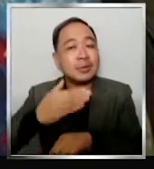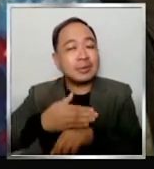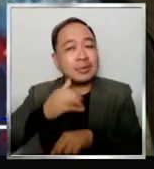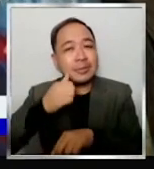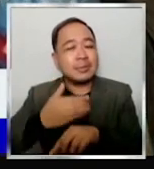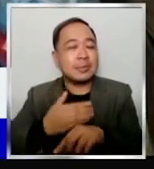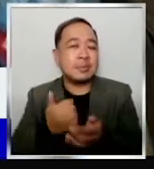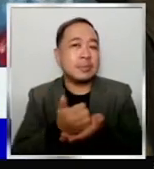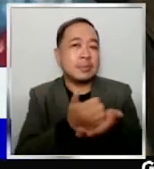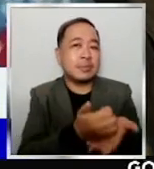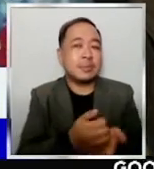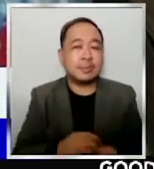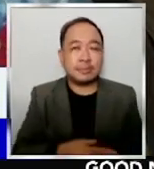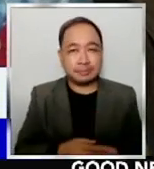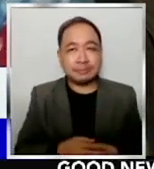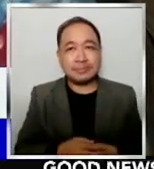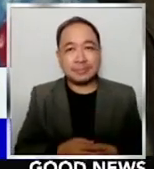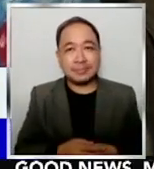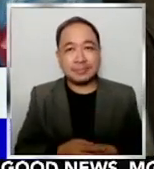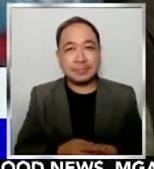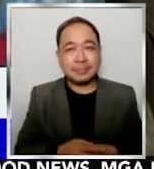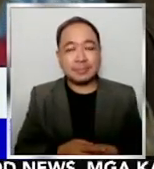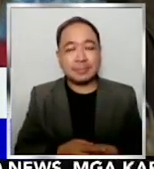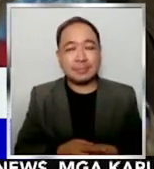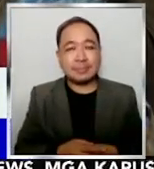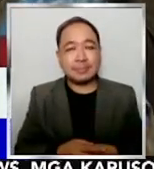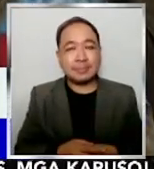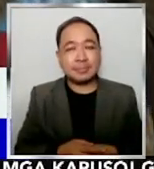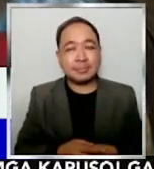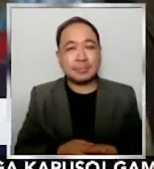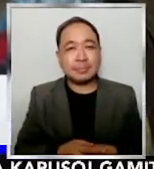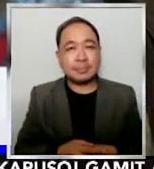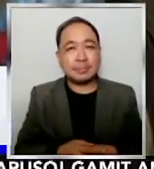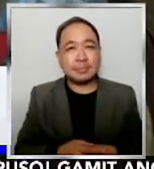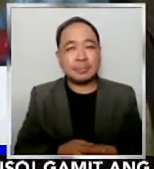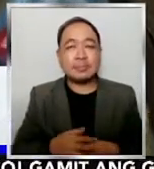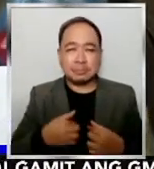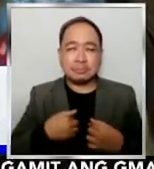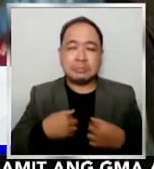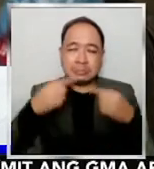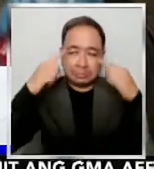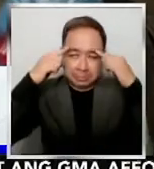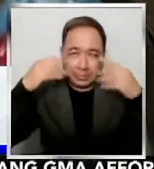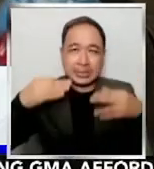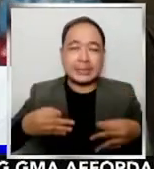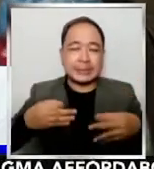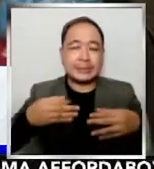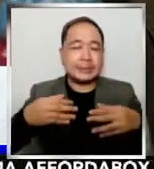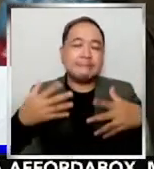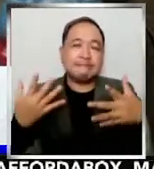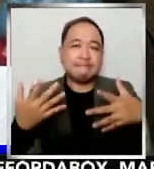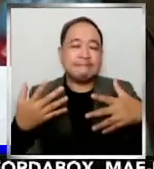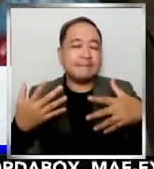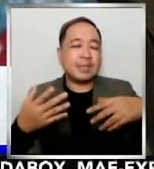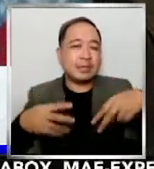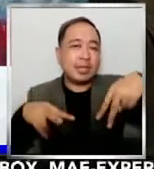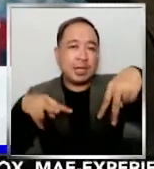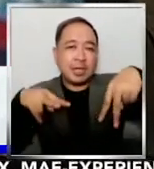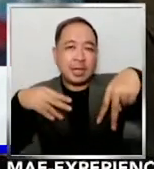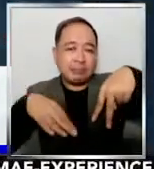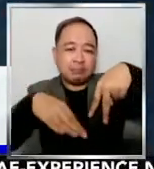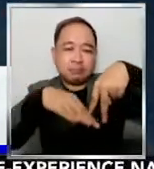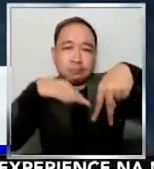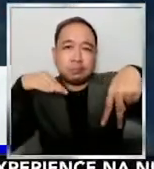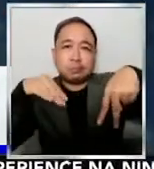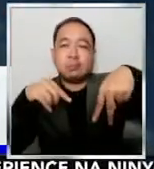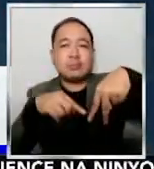Ako na rin po yung nag-ano na putulin na lang po yung paa ko ganun para nga po sa mga bata para mabuhay pa ako